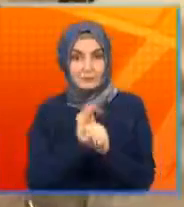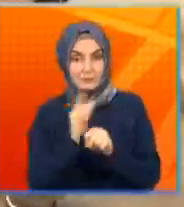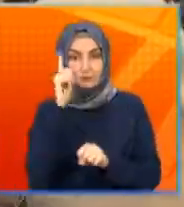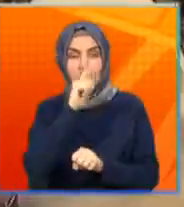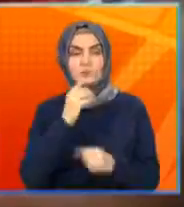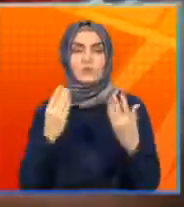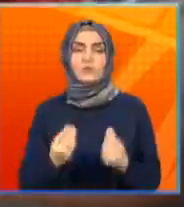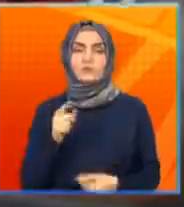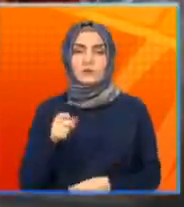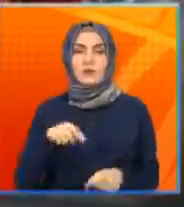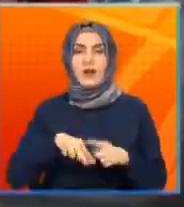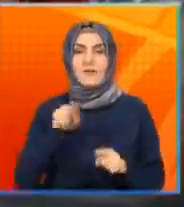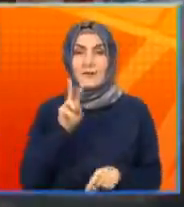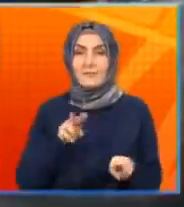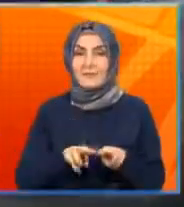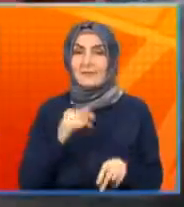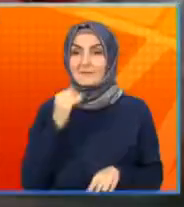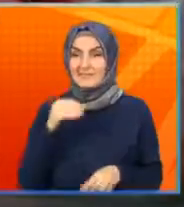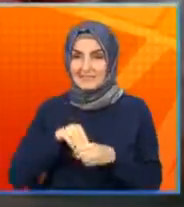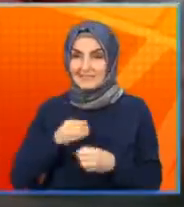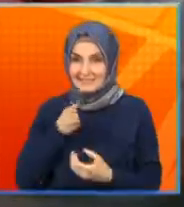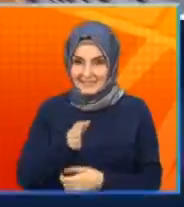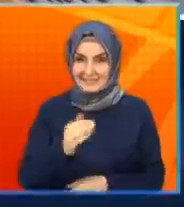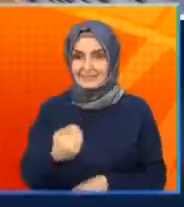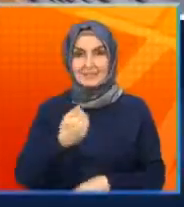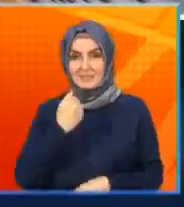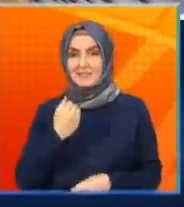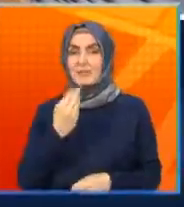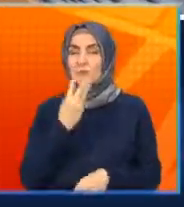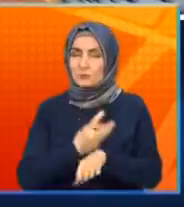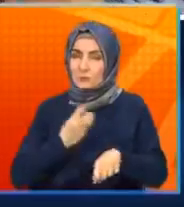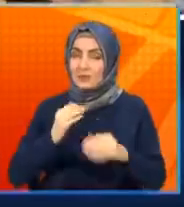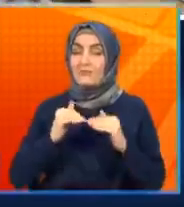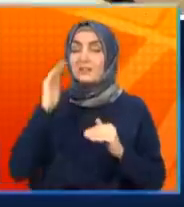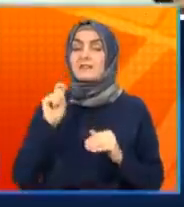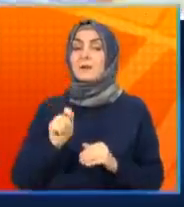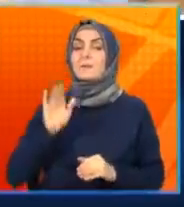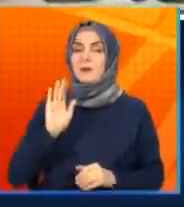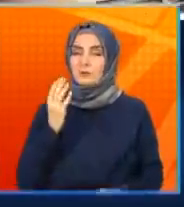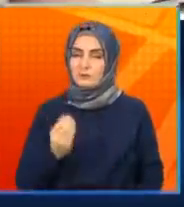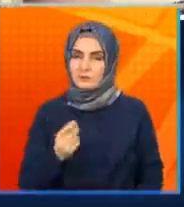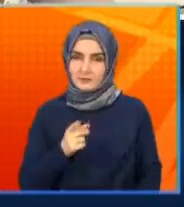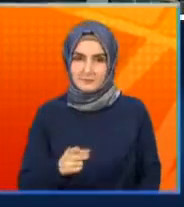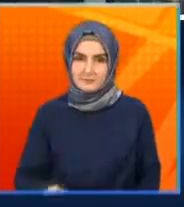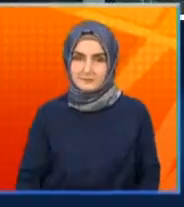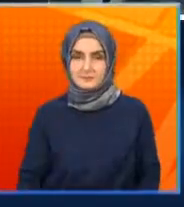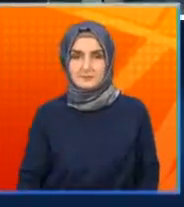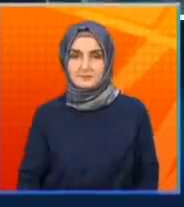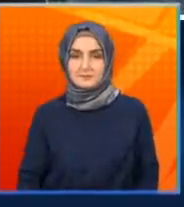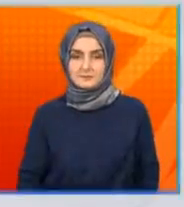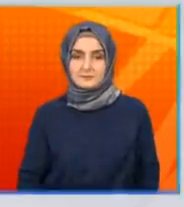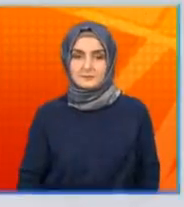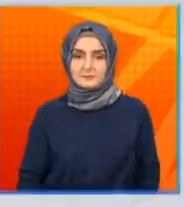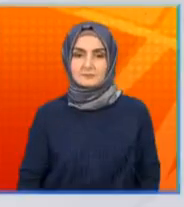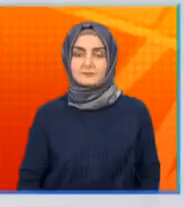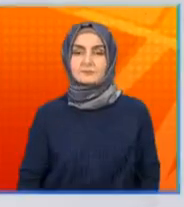ziyaretlerinin üç saatten uzun olması uyarısında bu çok sıcak belli bir oranın üzerinde kişi AVM'nin